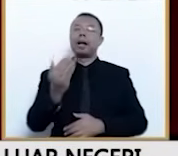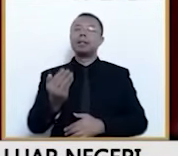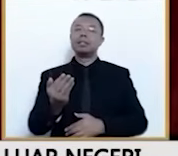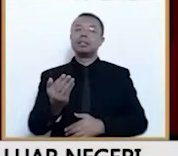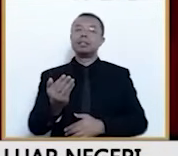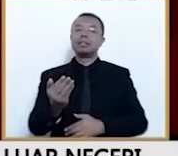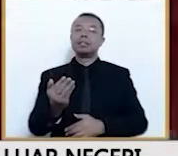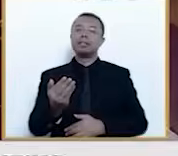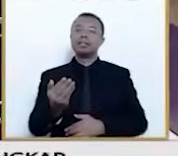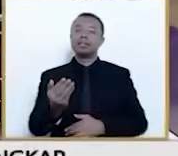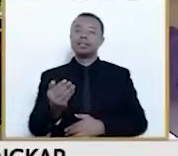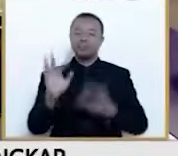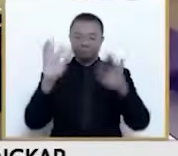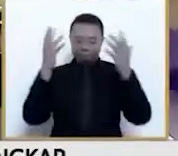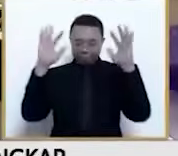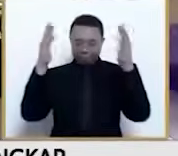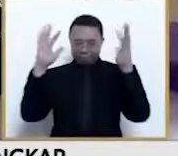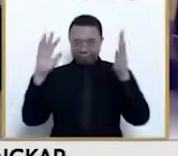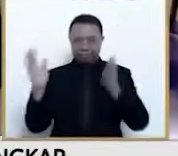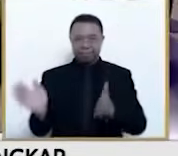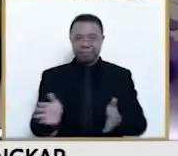terima kasih.